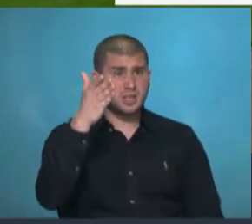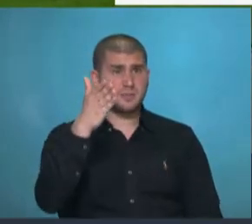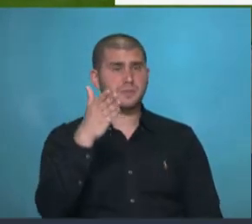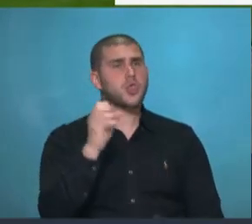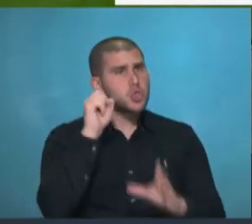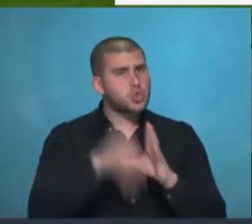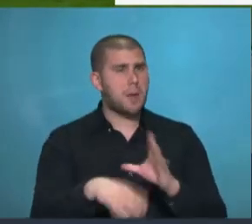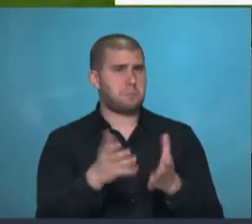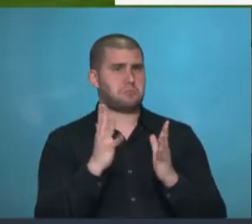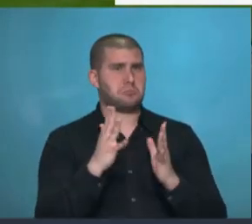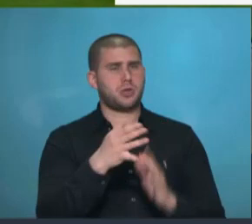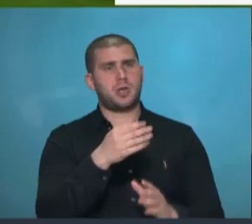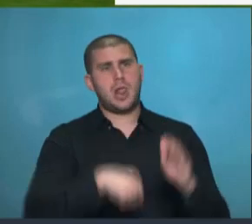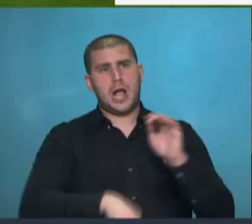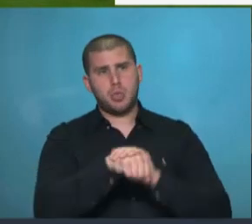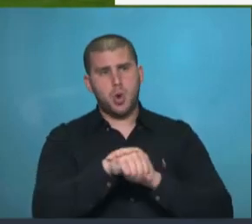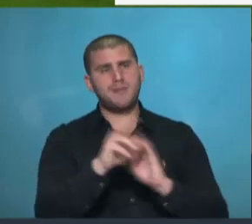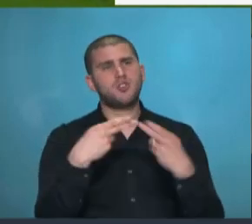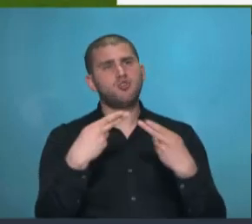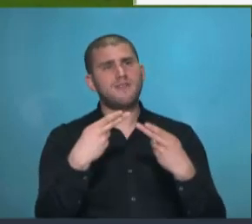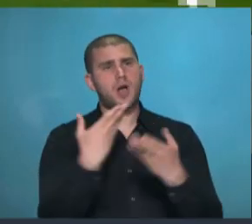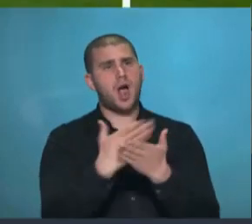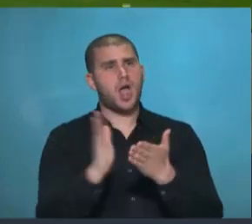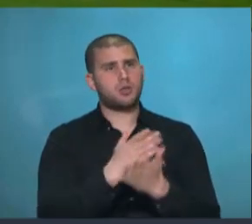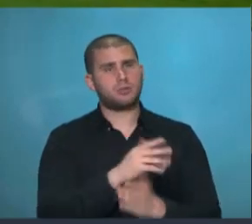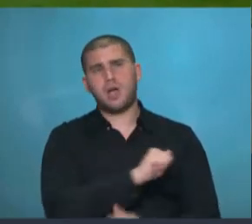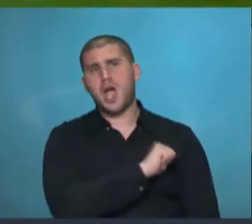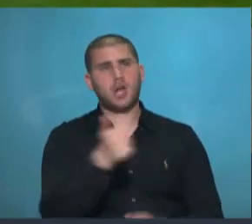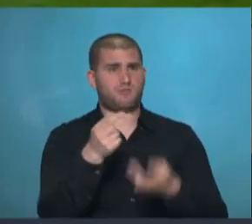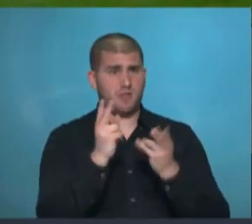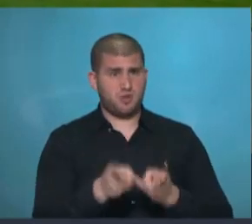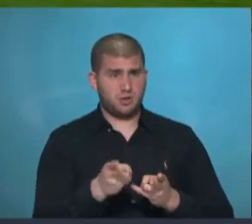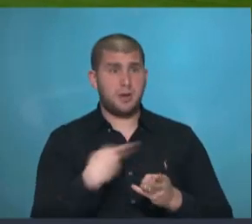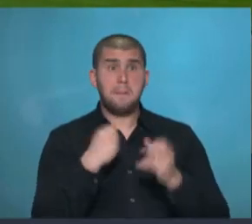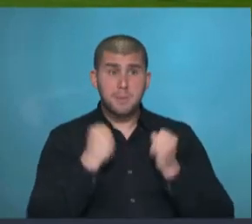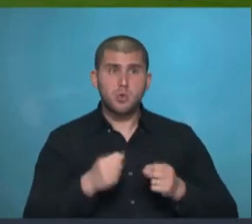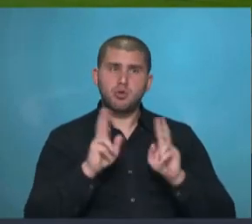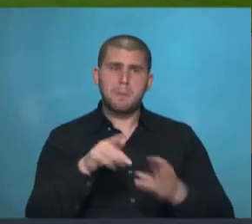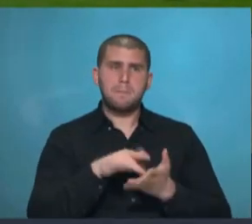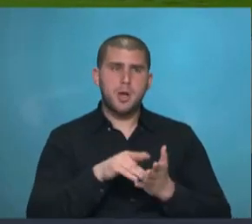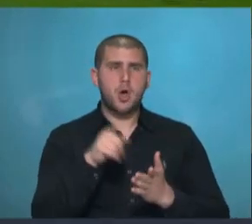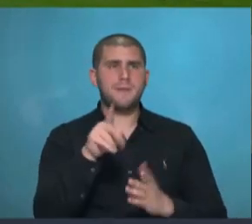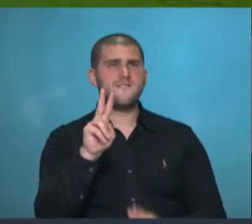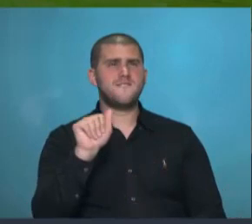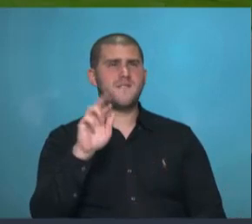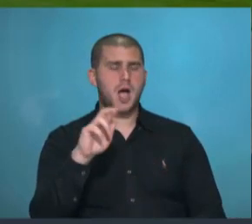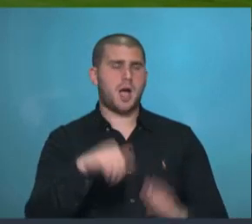תורמות לכדורגל ולשיווק ההחלטות בצורה הטובה ביותר. אין ספק שיש מקום לבר